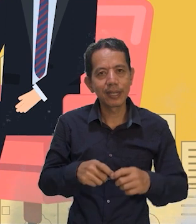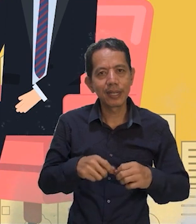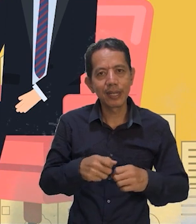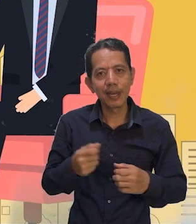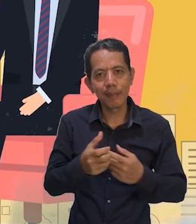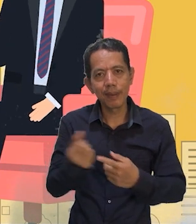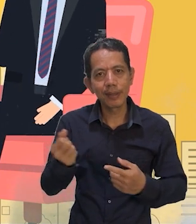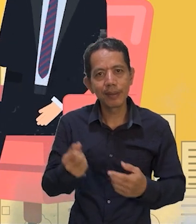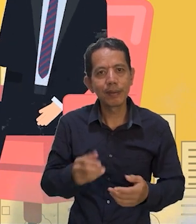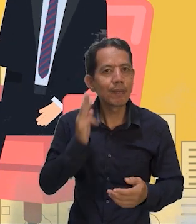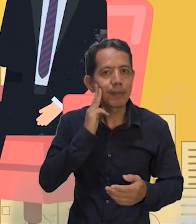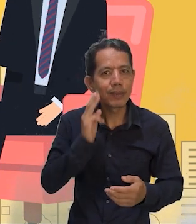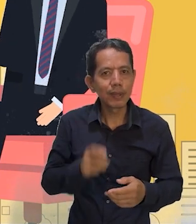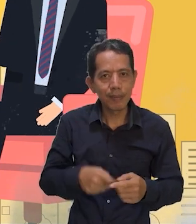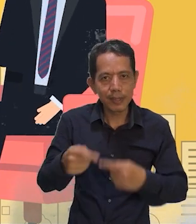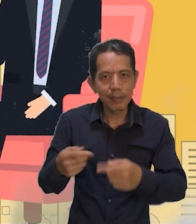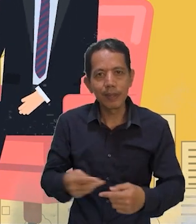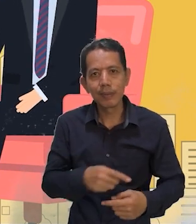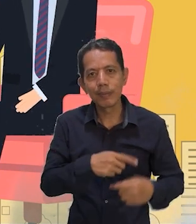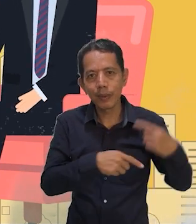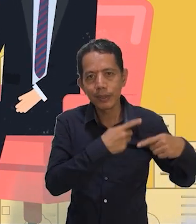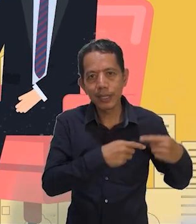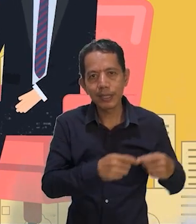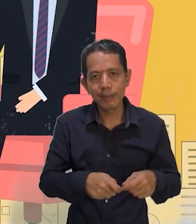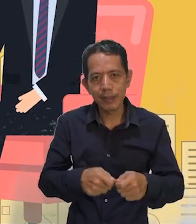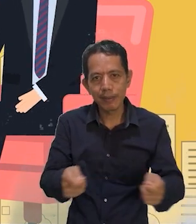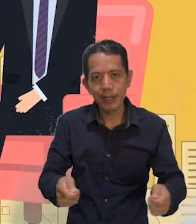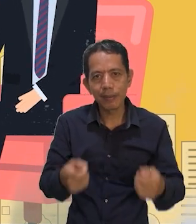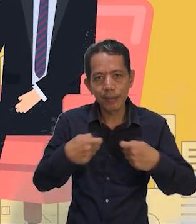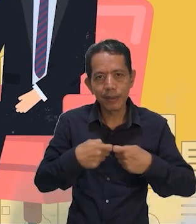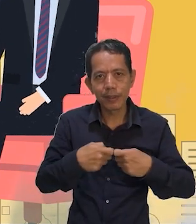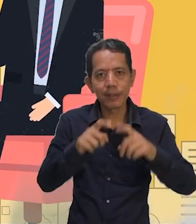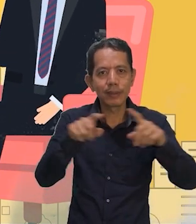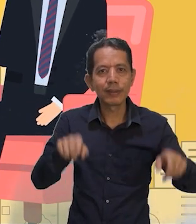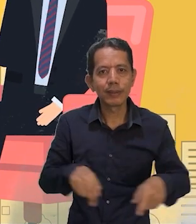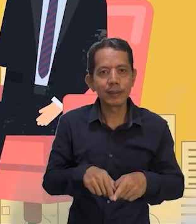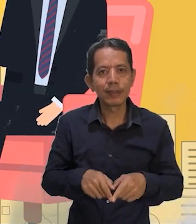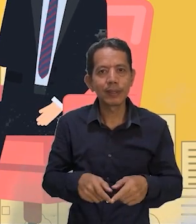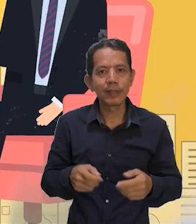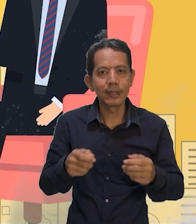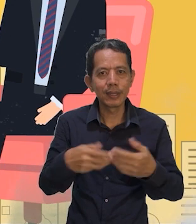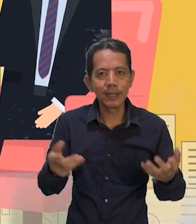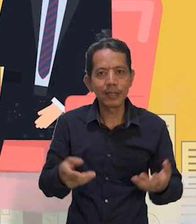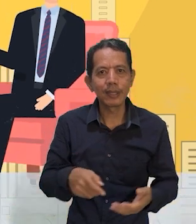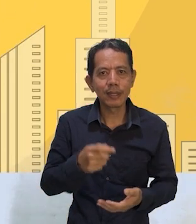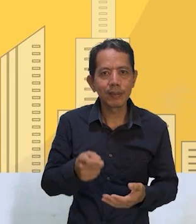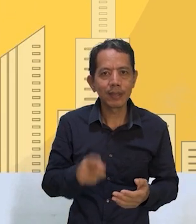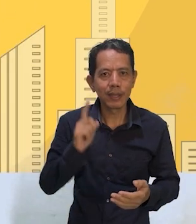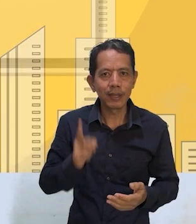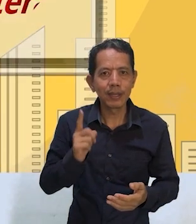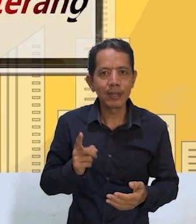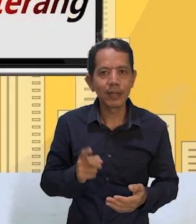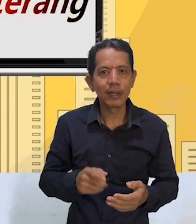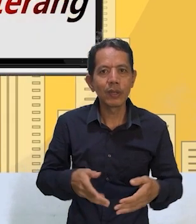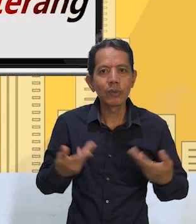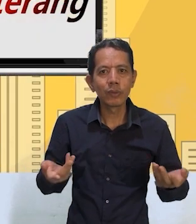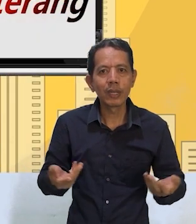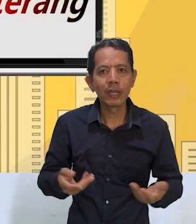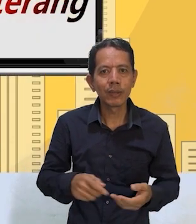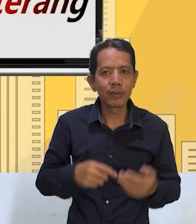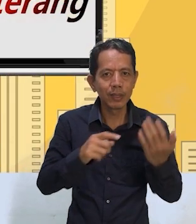mempermudah dan mempercepat proses pendaftaran pembuatan surat keterangan tersebut karena sudah dibuat secara